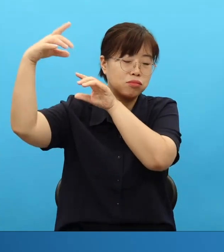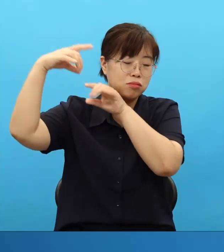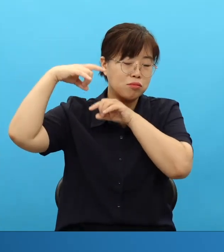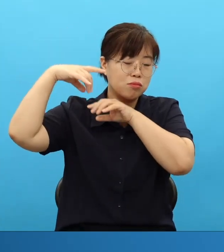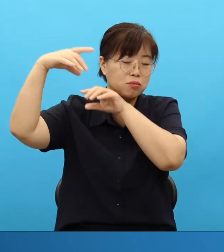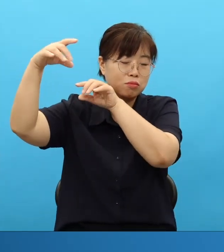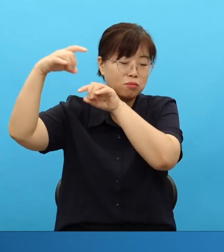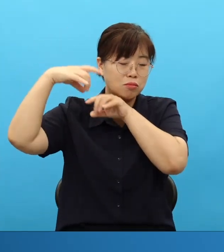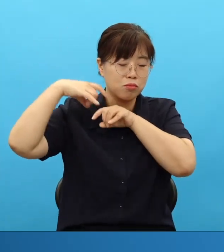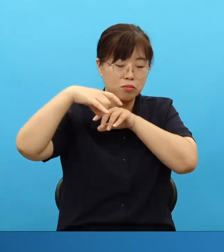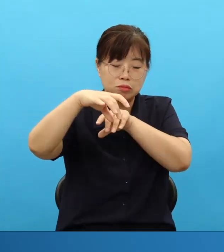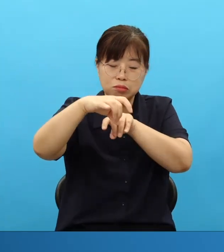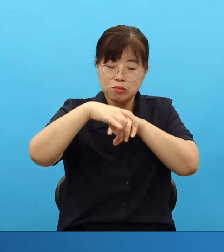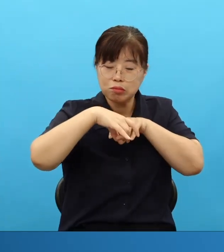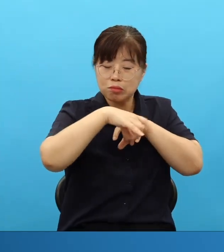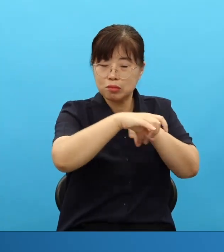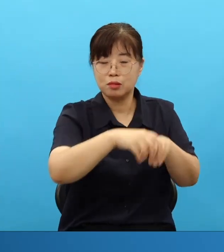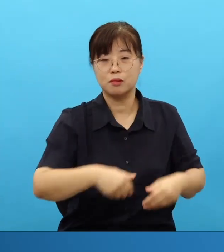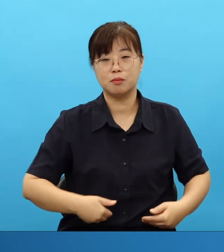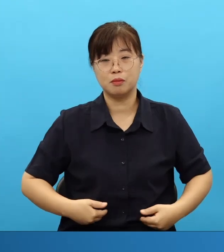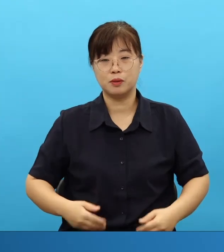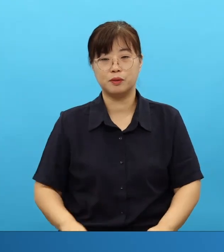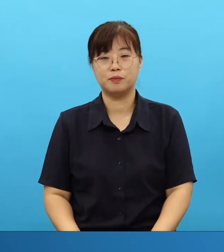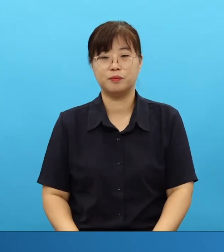바이 어떤 응답이